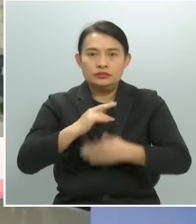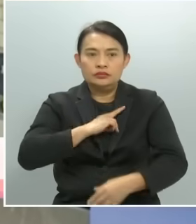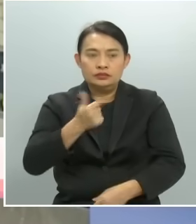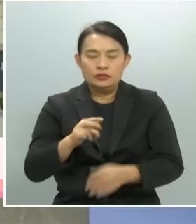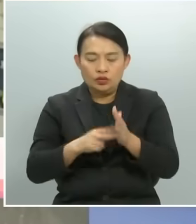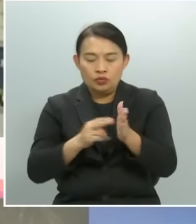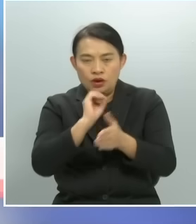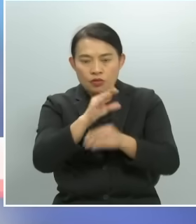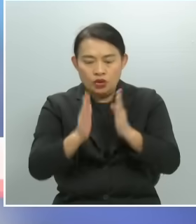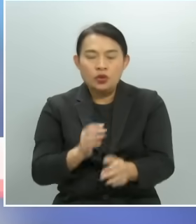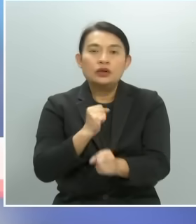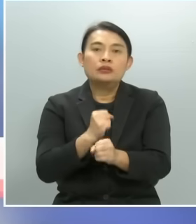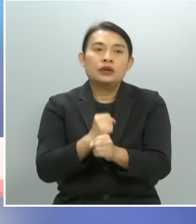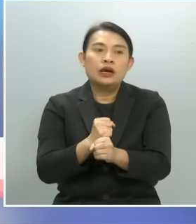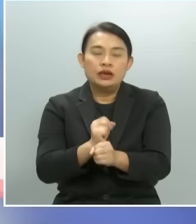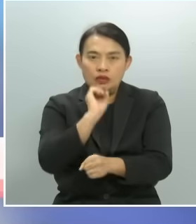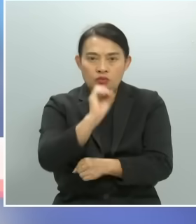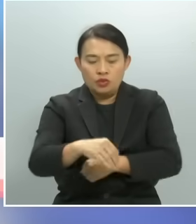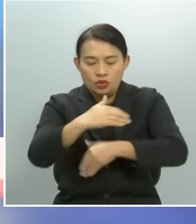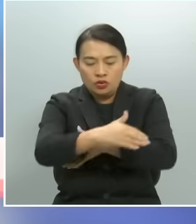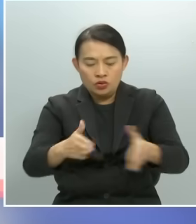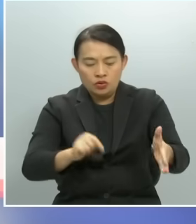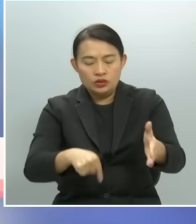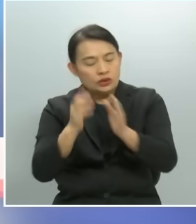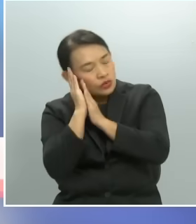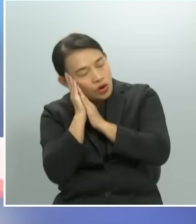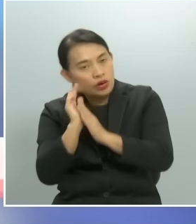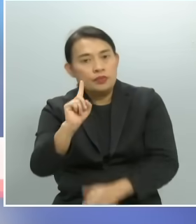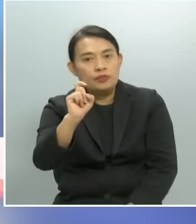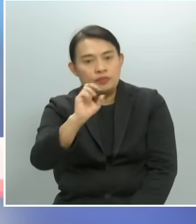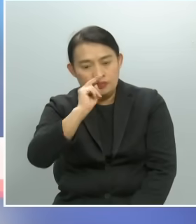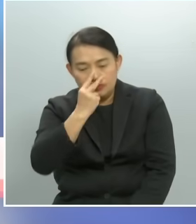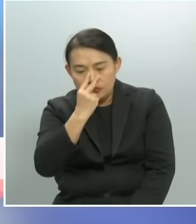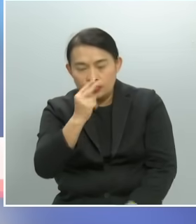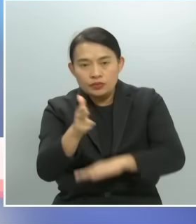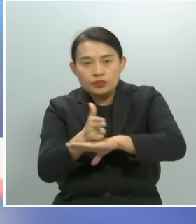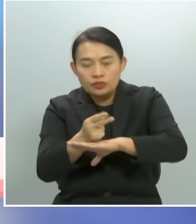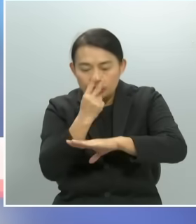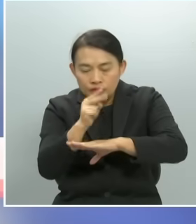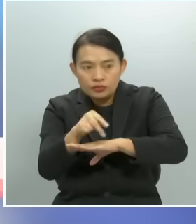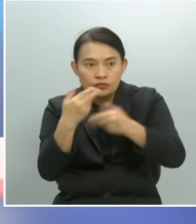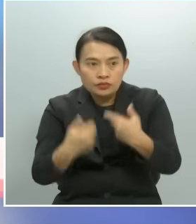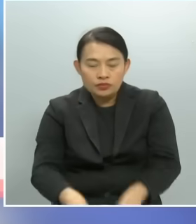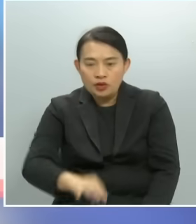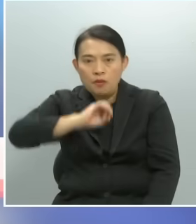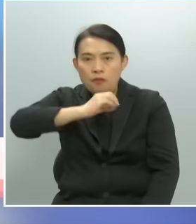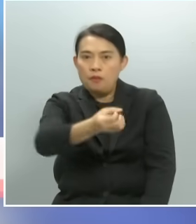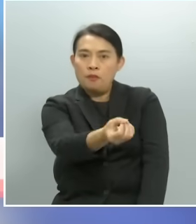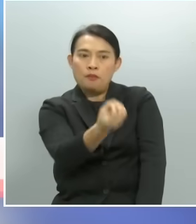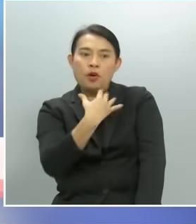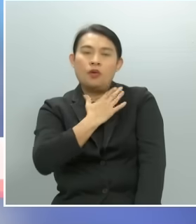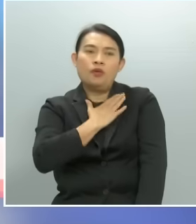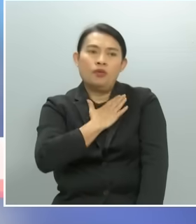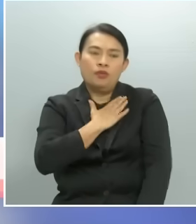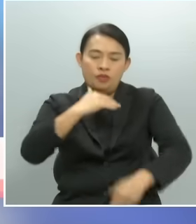วิ่งไปแจ้งพนักงานบอกว่าตนเองเนี่ยนอนห้องนี้ไม่ได้แล้วนะแล้วก็ให้ดูคลิปวิดีโอด้วยพนักงานก็แจ้งกับตนว่าปกติ